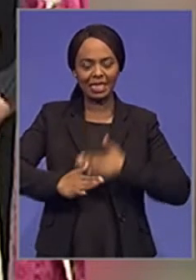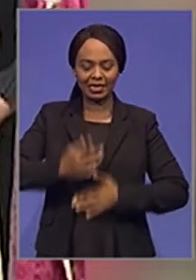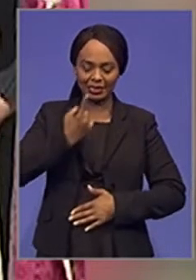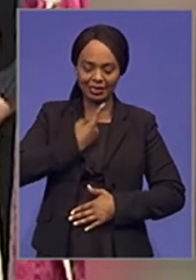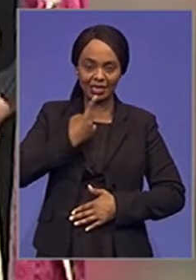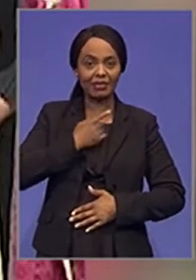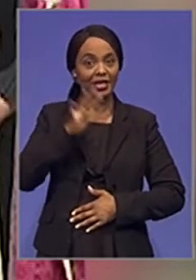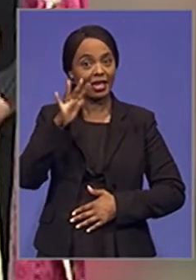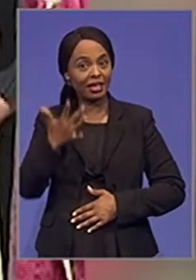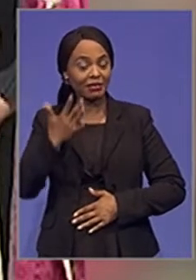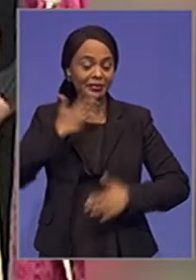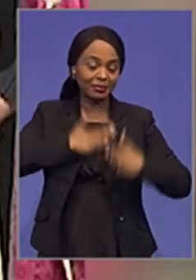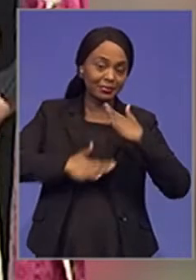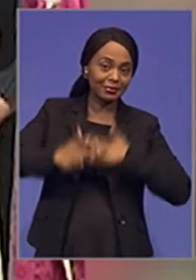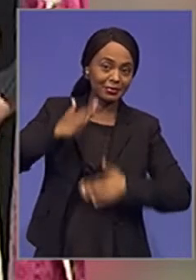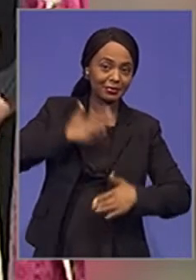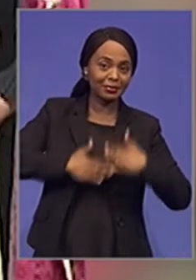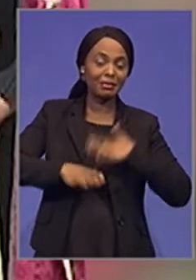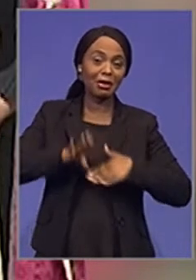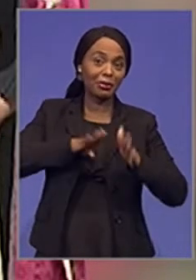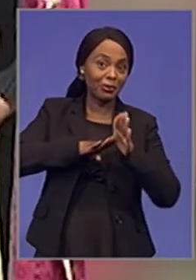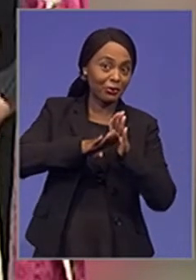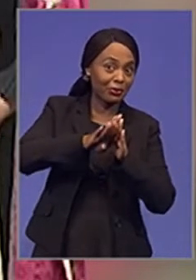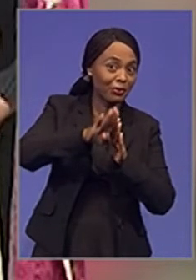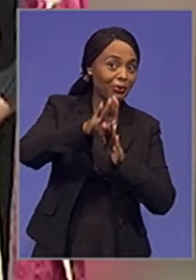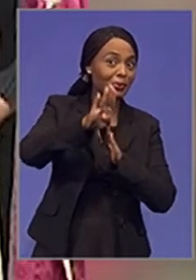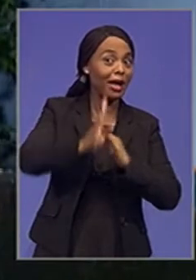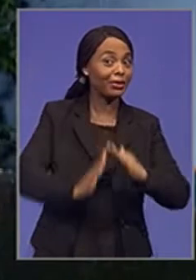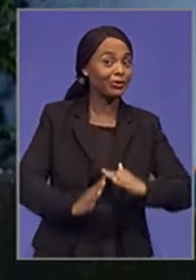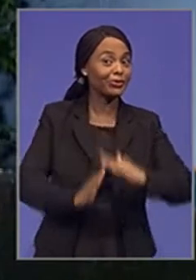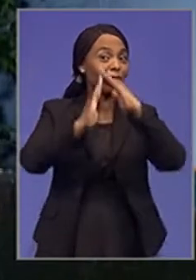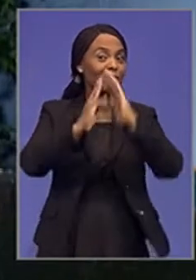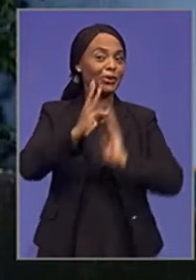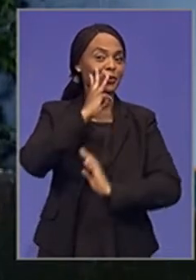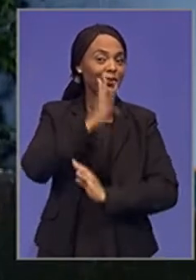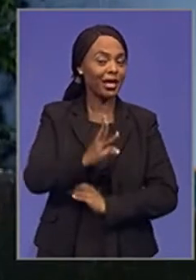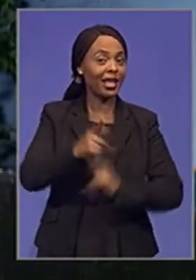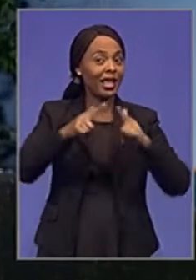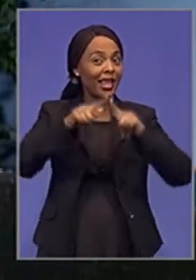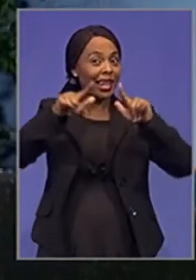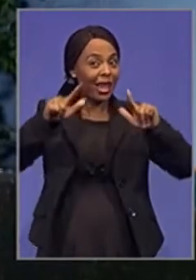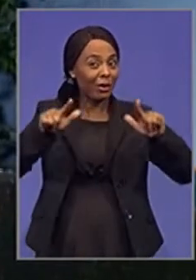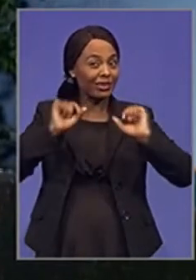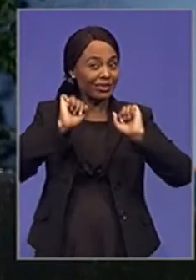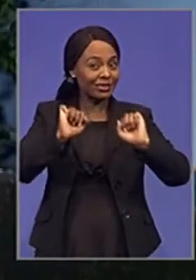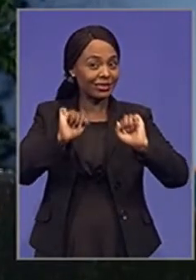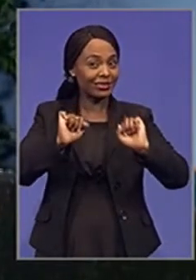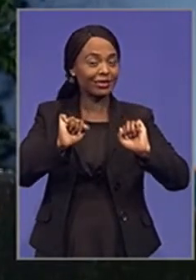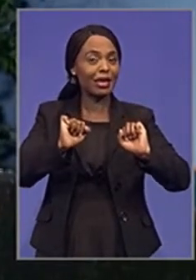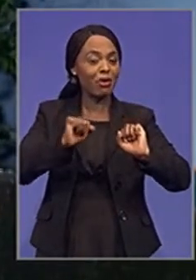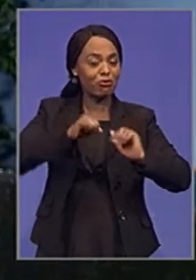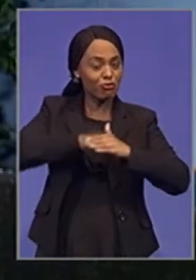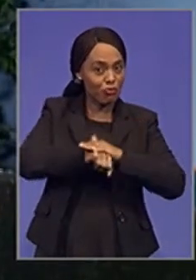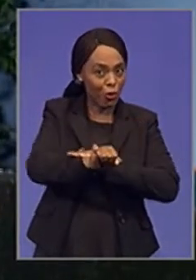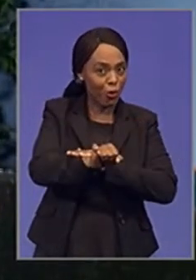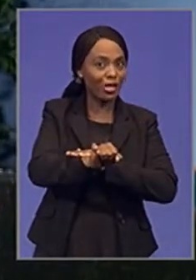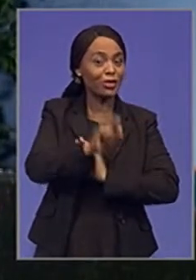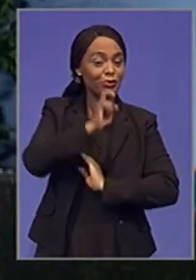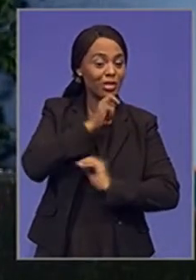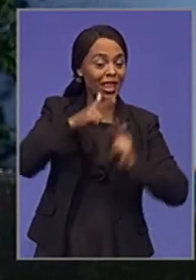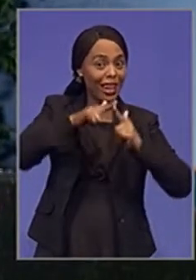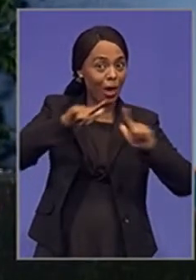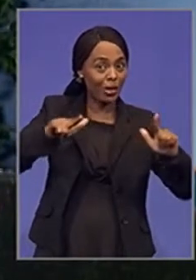le ikokobetša le tla godišwa batho ba tshwanetse go buša gore leleme la bona la letswele ke leo ba belegego ka lona gomme seo se dira